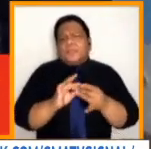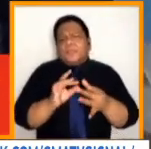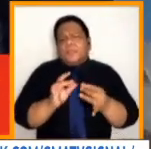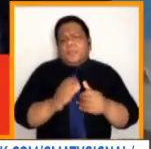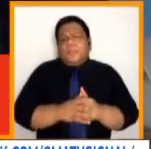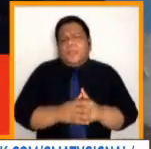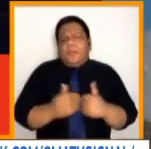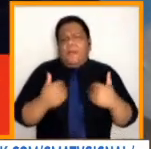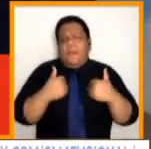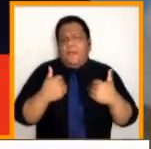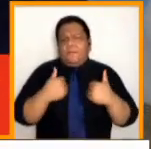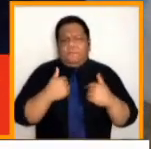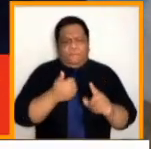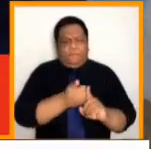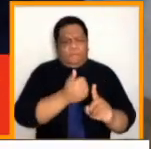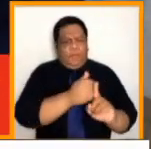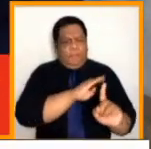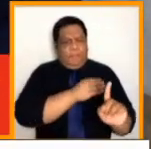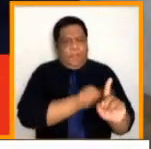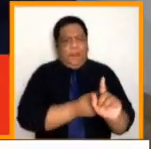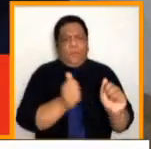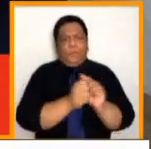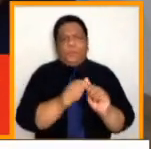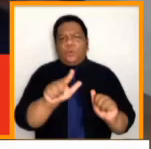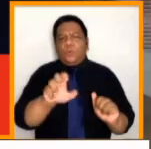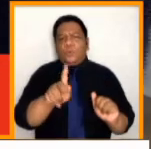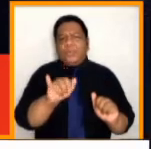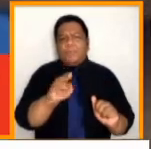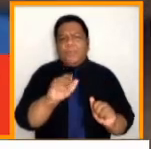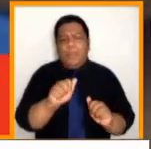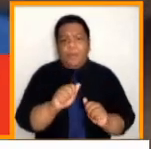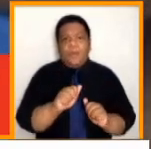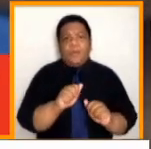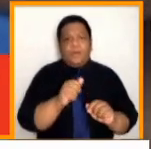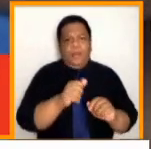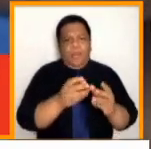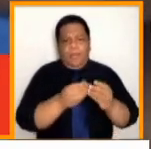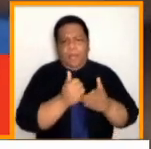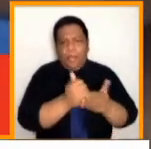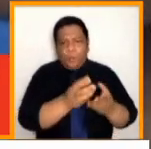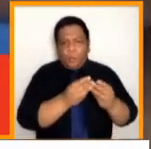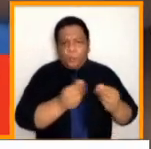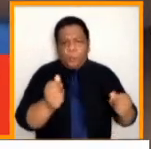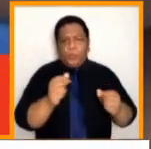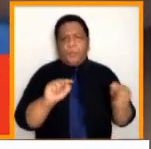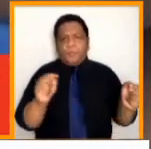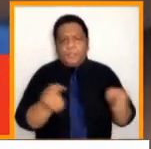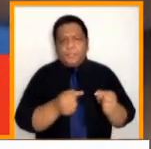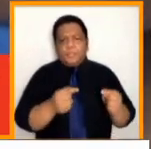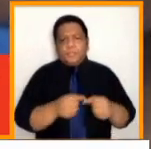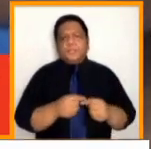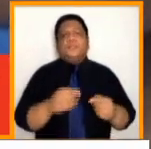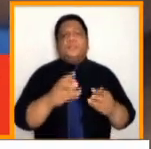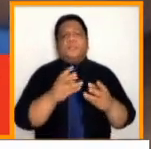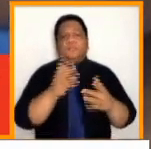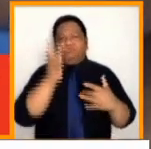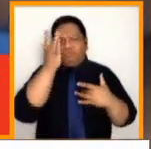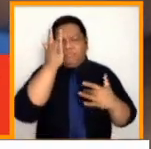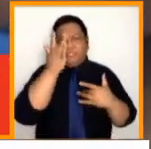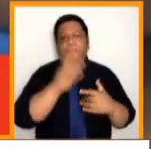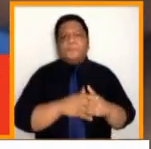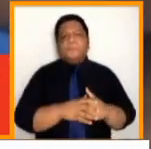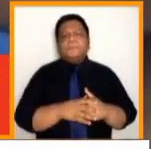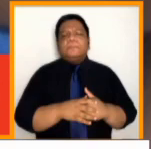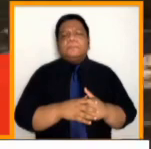leukemia. Ang anti-inflammatory compound daw ng kamandag ng bubuyog ang nakakagamot sa mga sakit. Pero sabi ng ilang